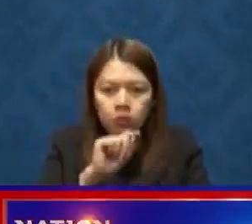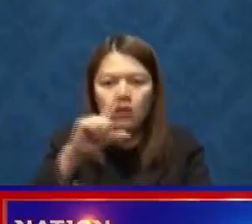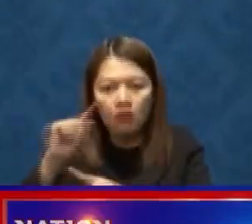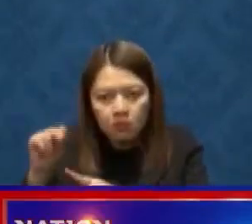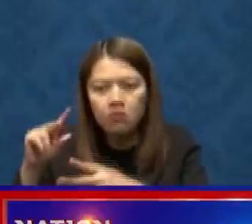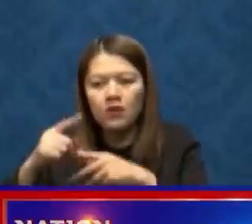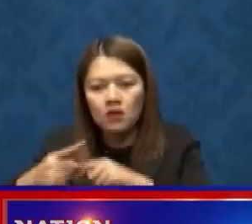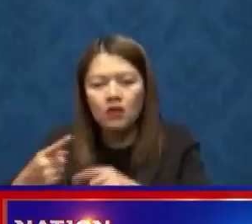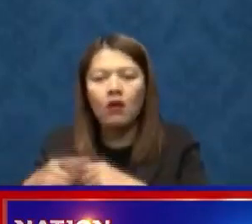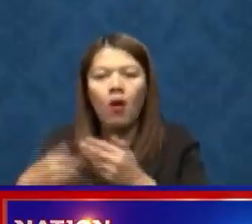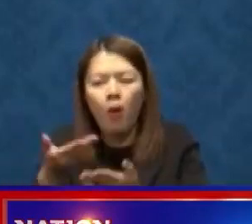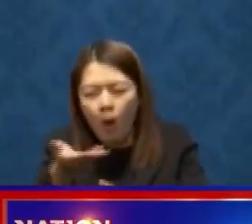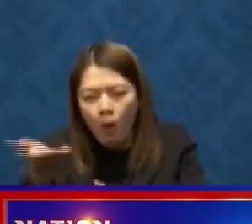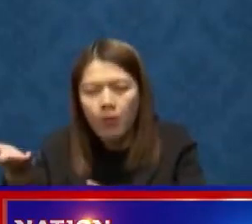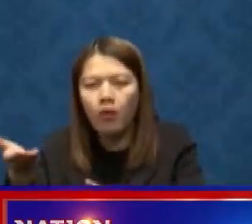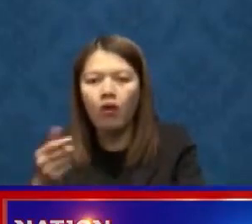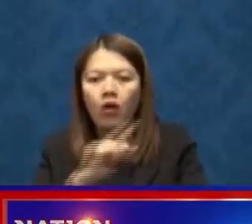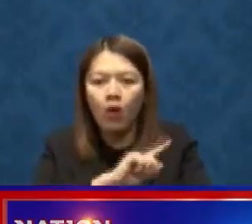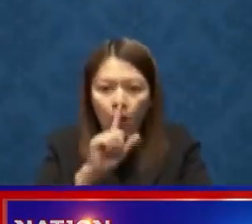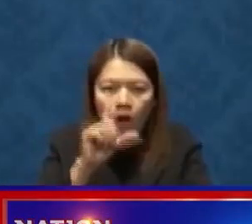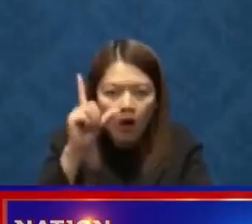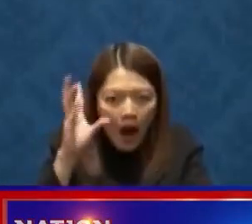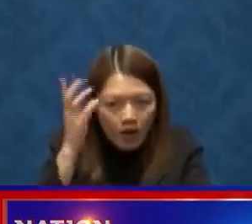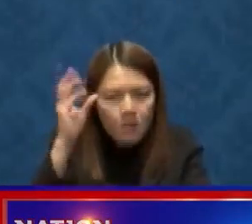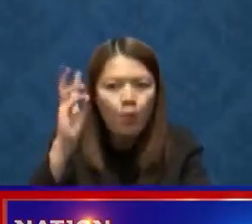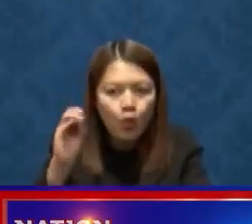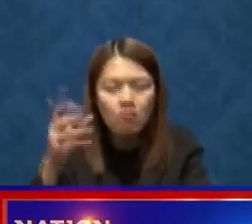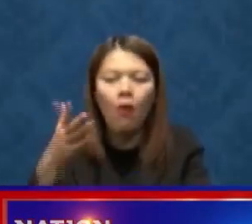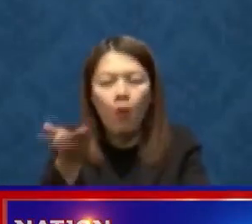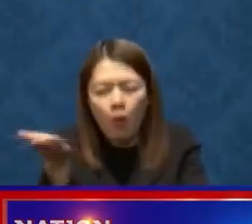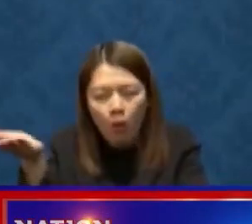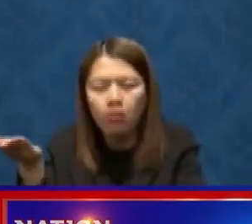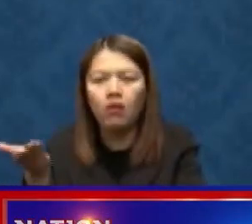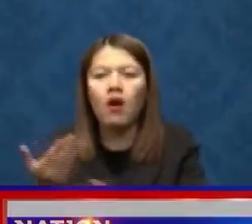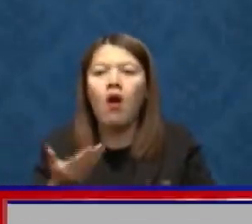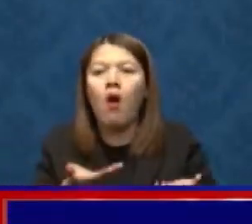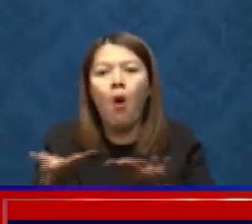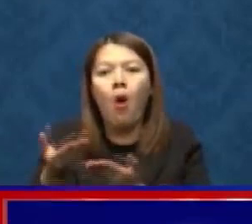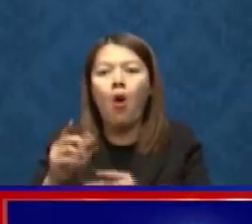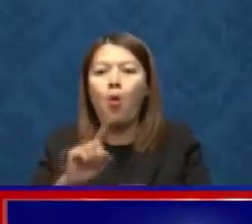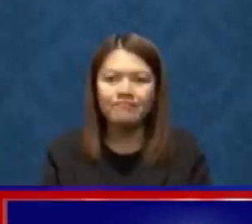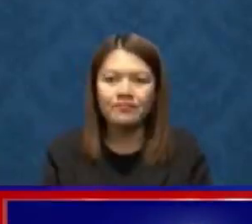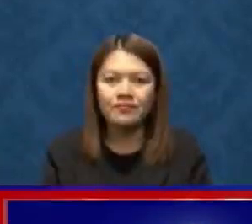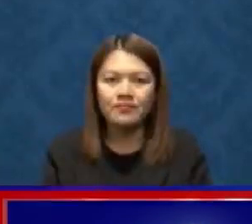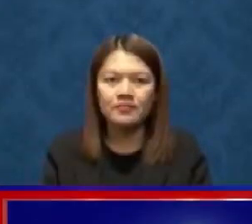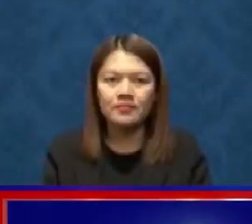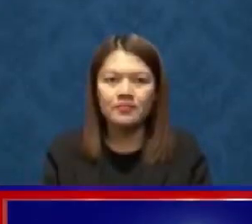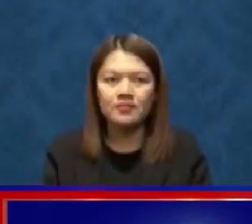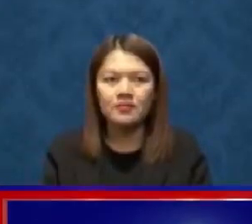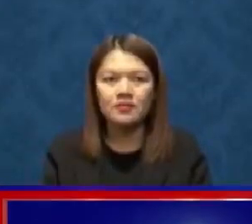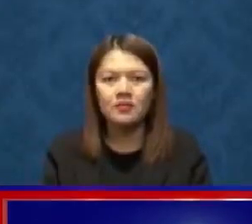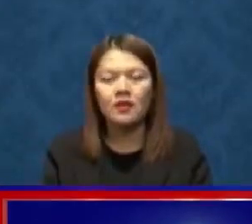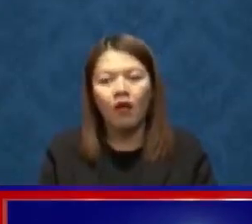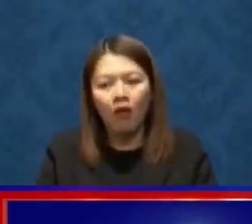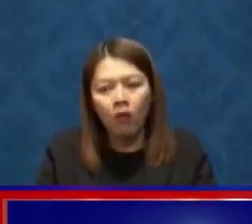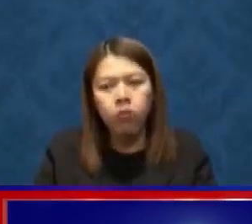30ไม่ได้ขอ 40ไม่ได้ขอ 50ไม่ได้ขอ 60ไม่ได้ขอ 70ไม่ได้ขอ 80ไม่ได้ขอมาขอเอาวันที่81แล้วกว่าเรื่องที่จะไป